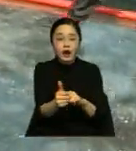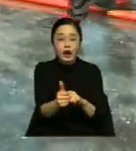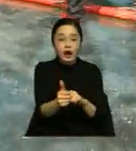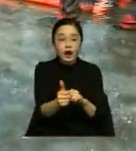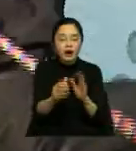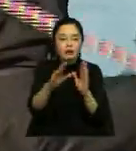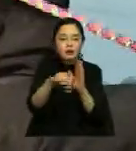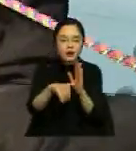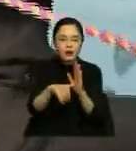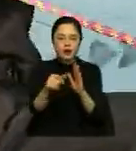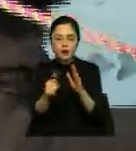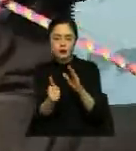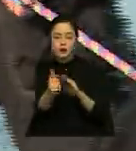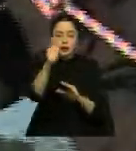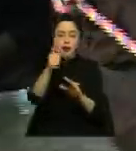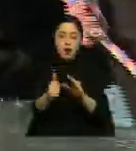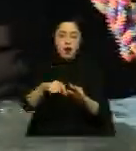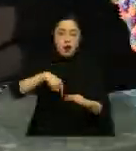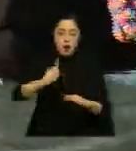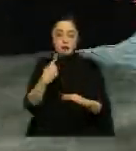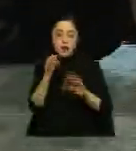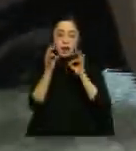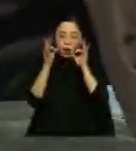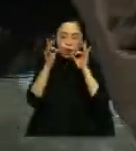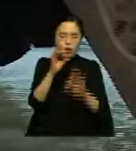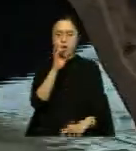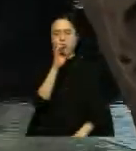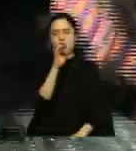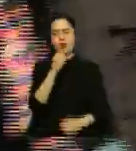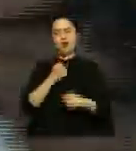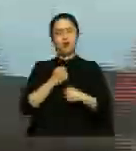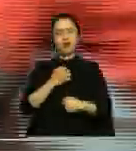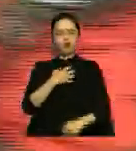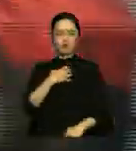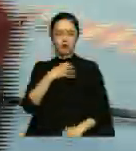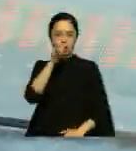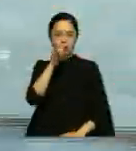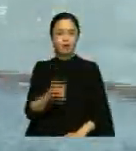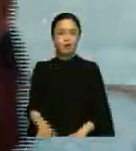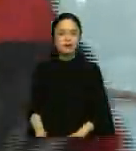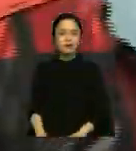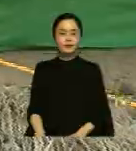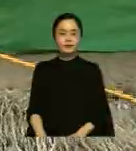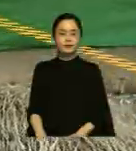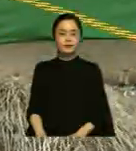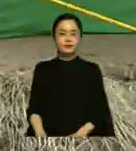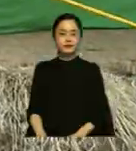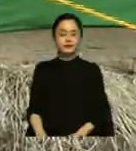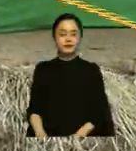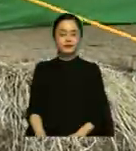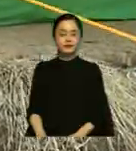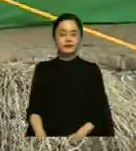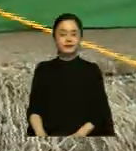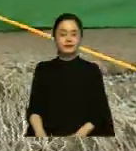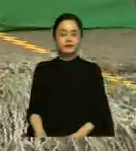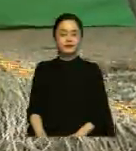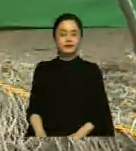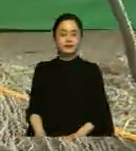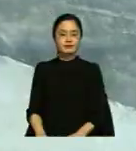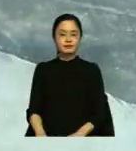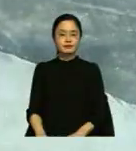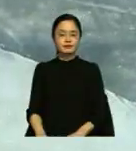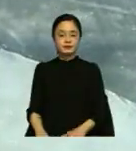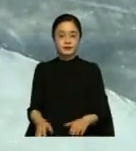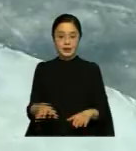시도하면 안 됩니다. 주변 얼음이 연쇄적으로 깨지면서 위험에 처할 수 있기 때문입니다. 따라서 양팔을 벌려